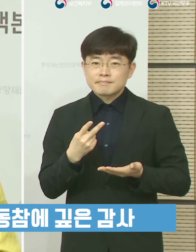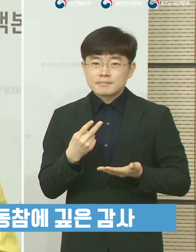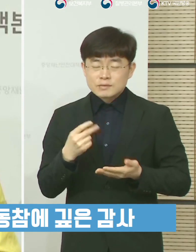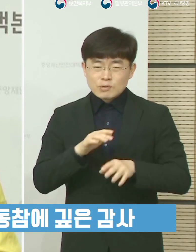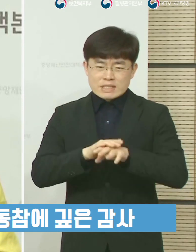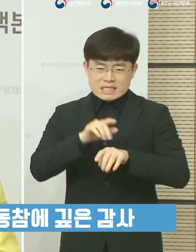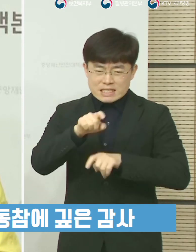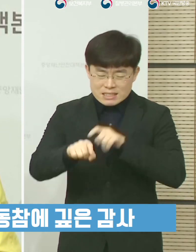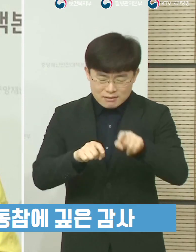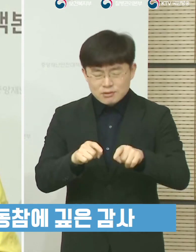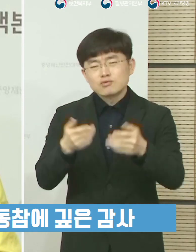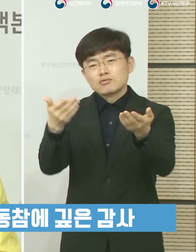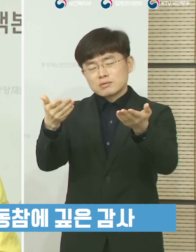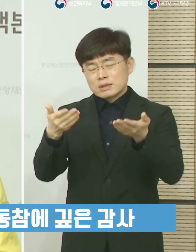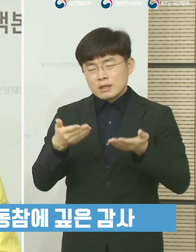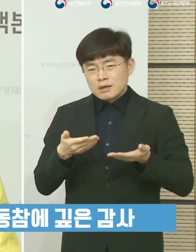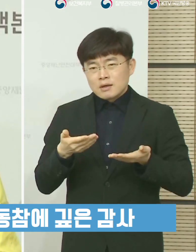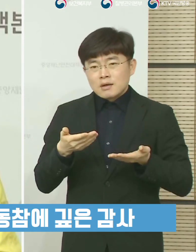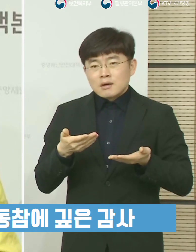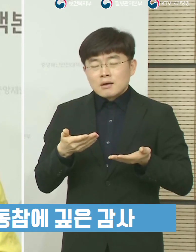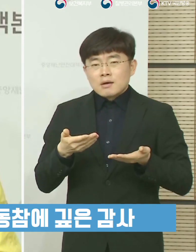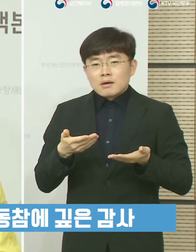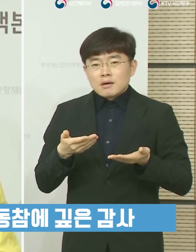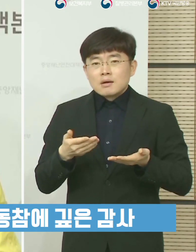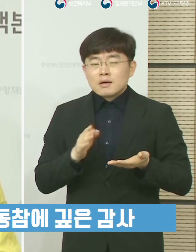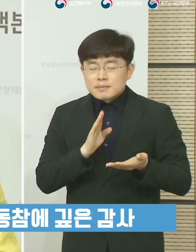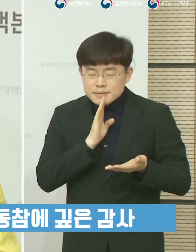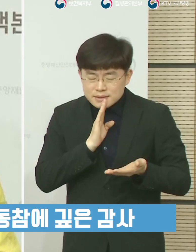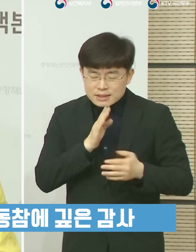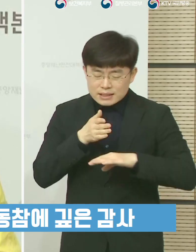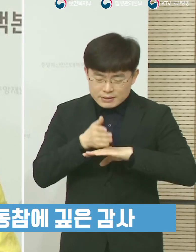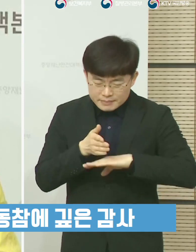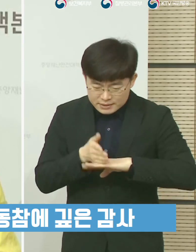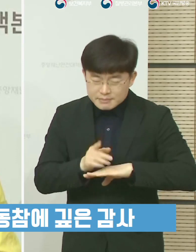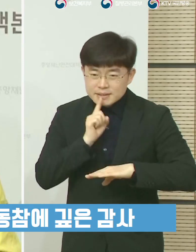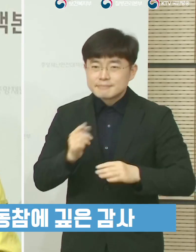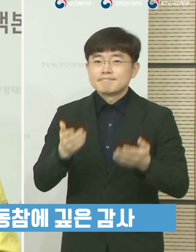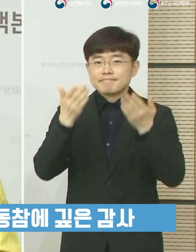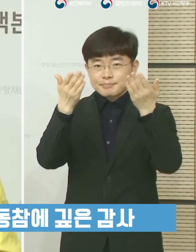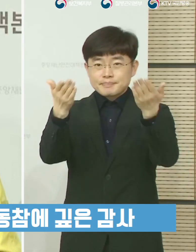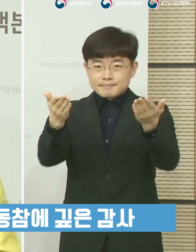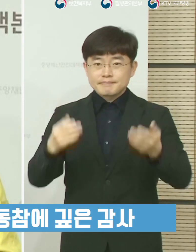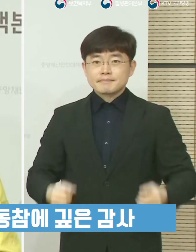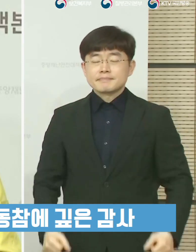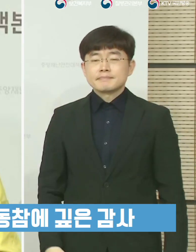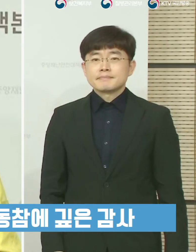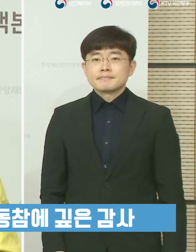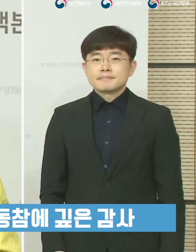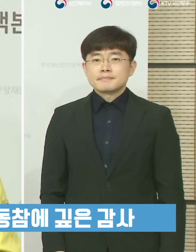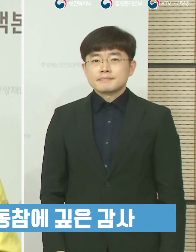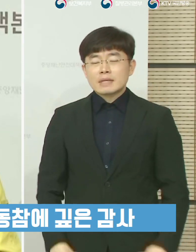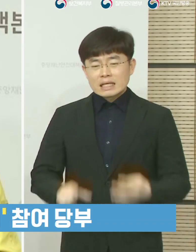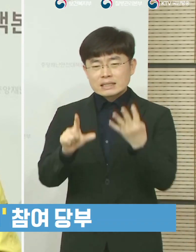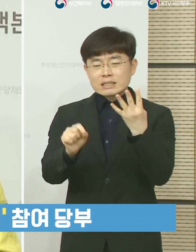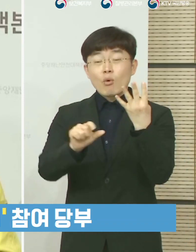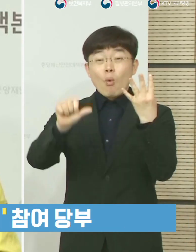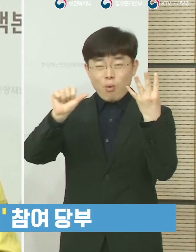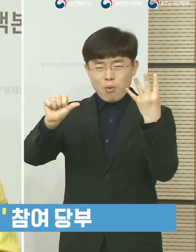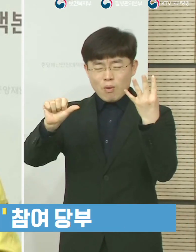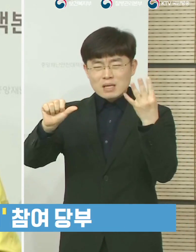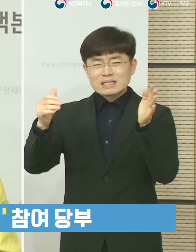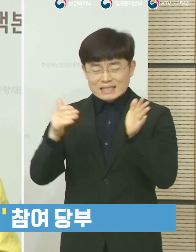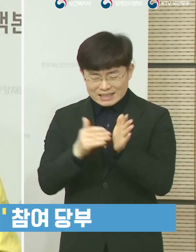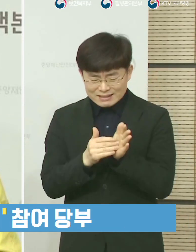행동으로 실천해 주시는 부분에 대해서 저희들 깊이 감사를 드립니다. 4월 5일까지